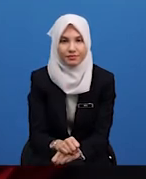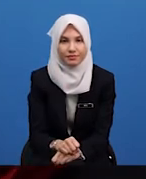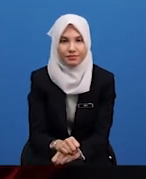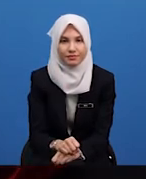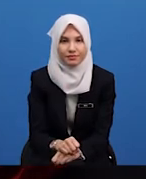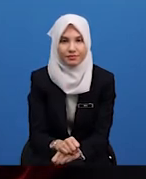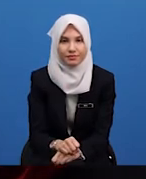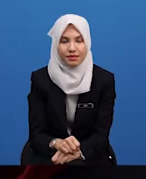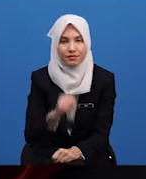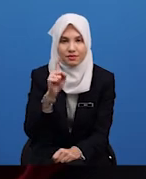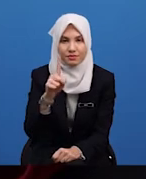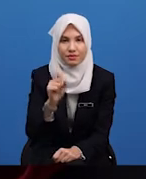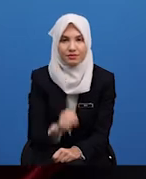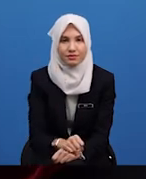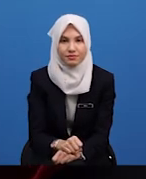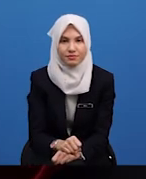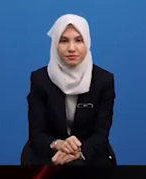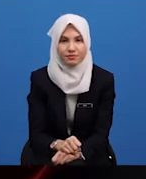Dan posisi pertama.